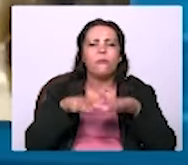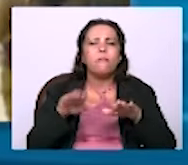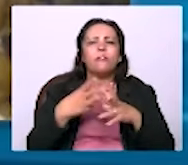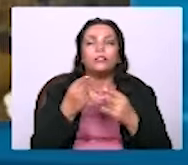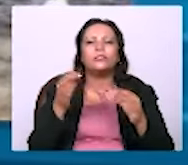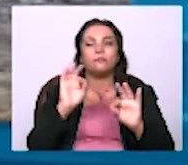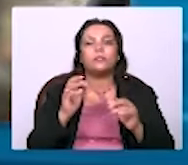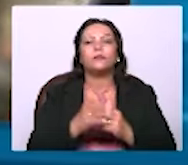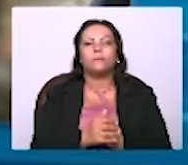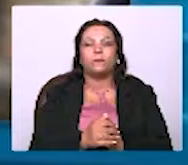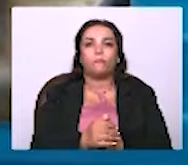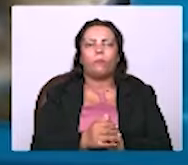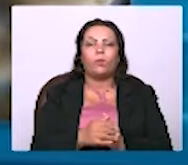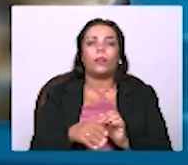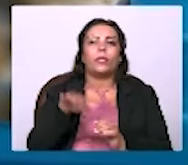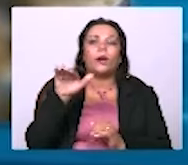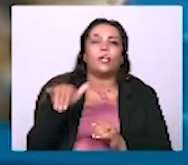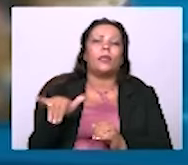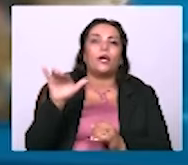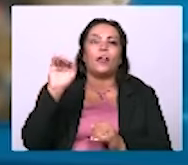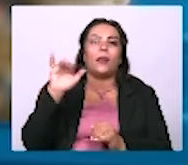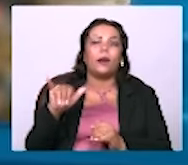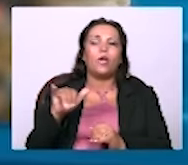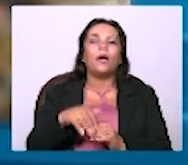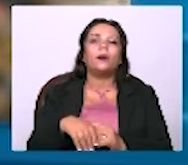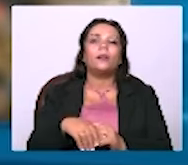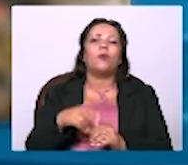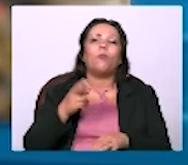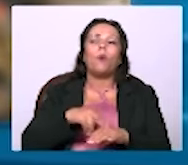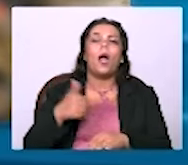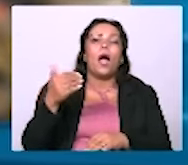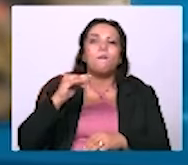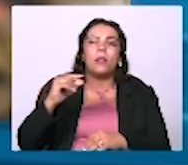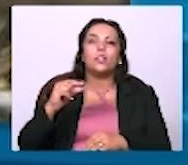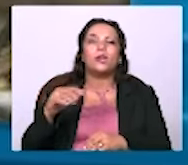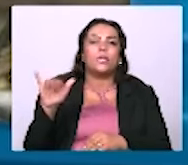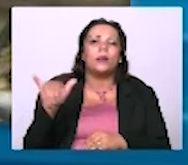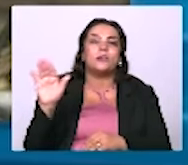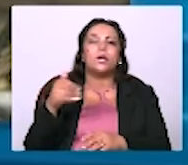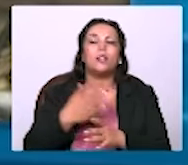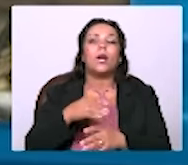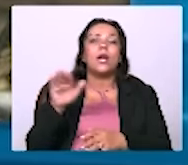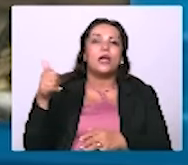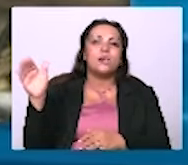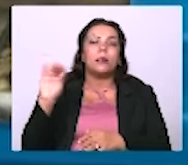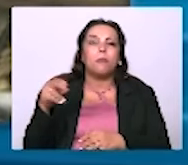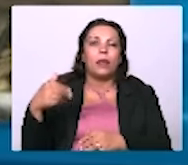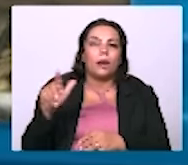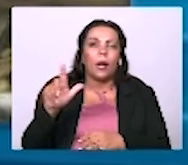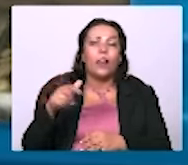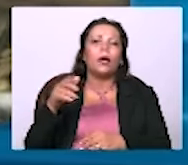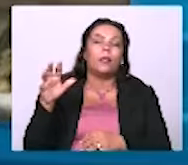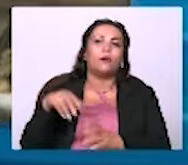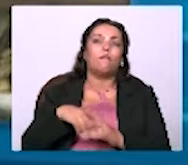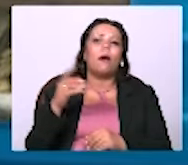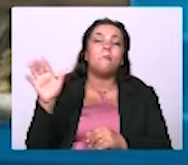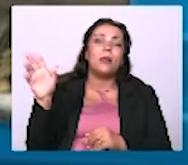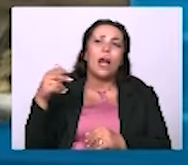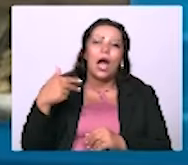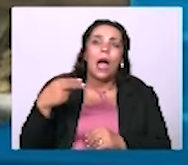لها يعني يعني يحيى عياش نتذكر الشيخ احمد ياسين اسماعيل ابو شنب اسماعيل هنيه عبد